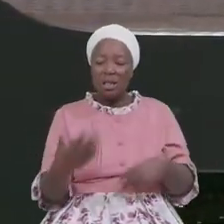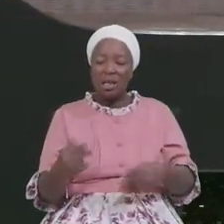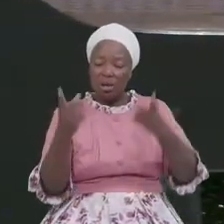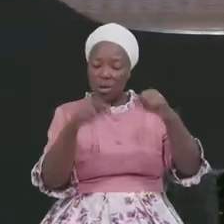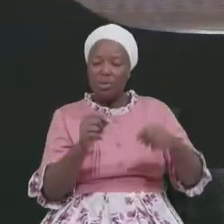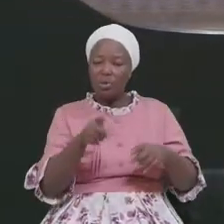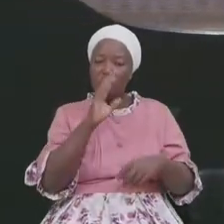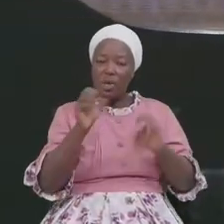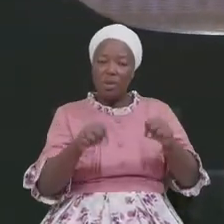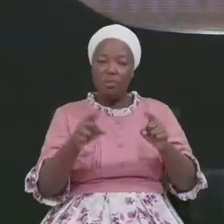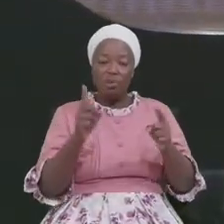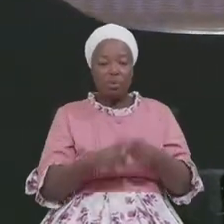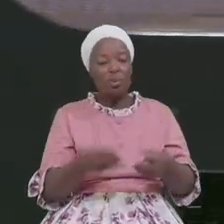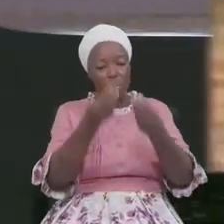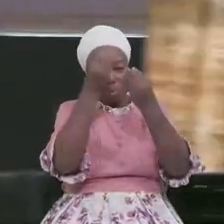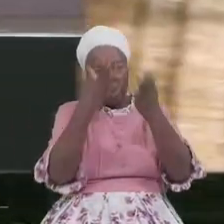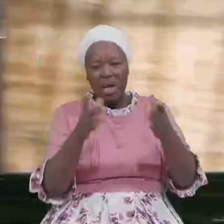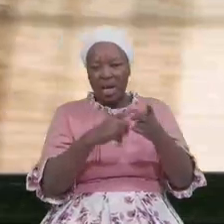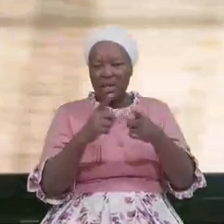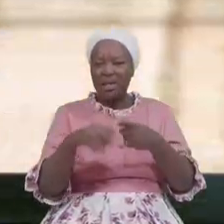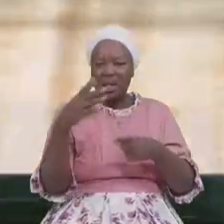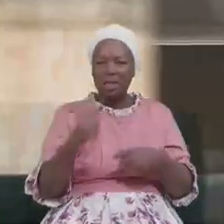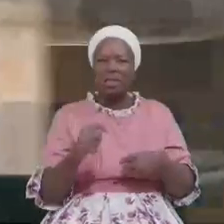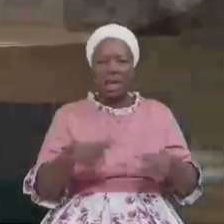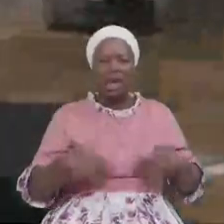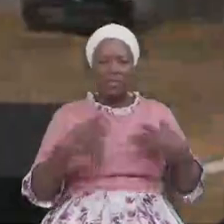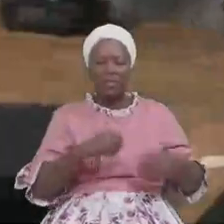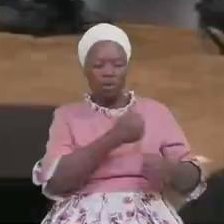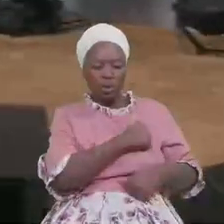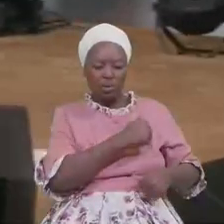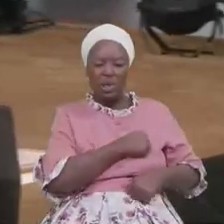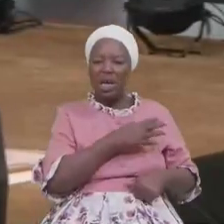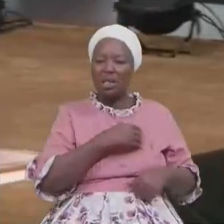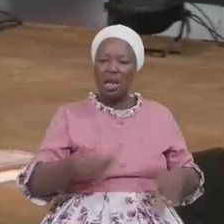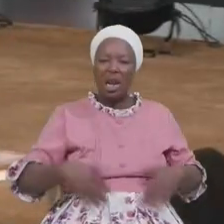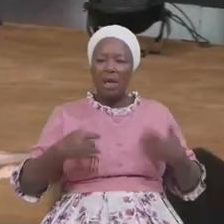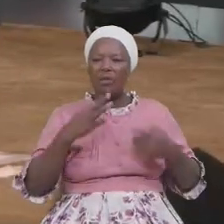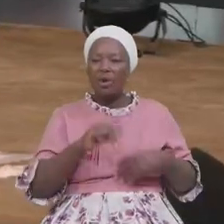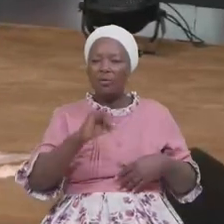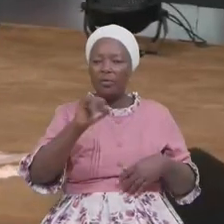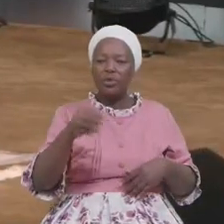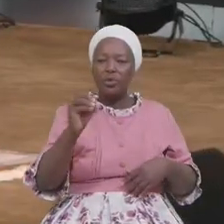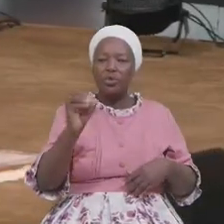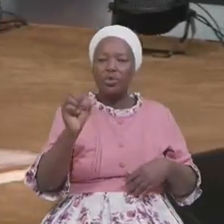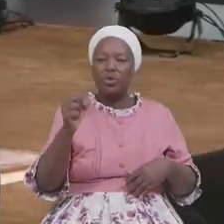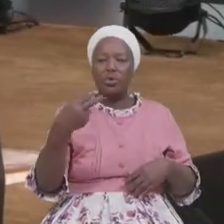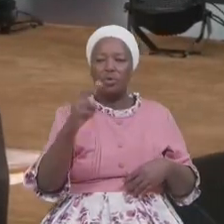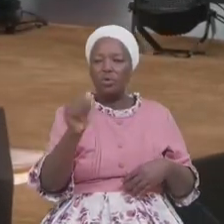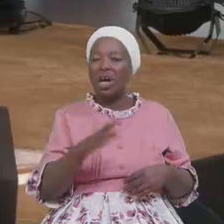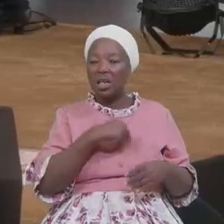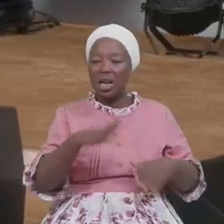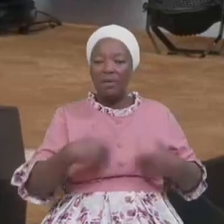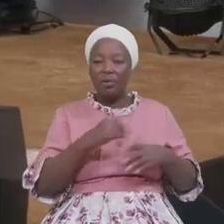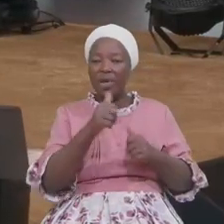capable d'obéir. Et la vie des soldats, la vie de Josué et la vie de quiconque